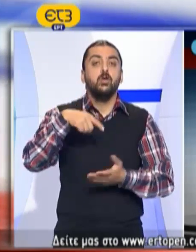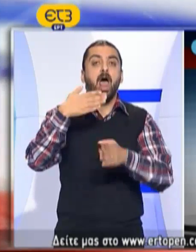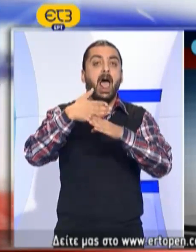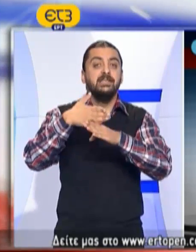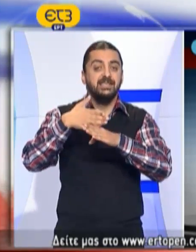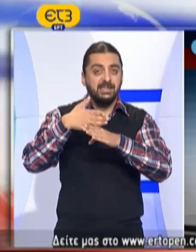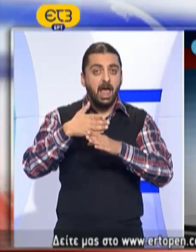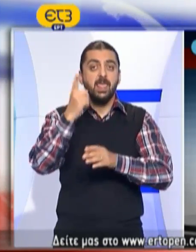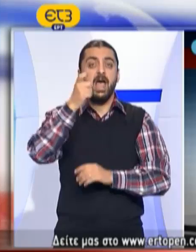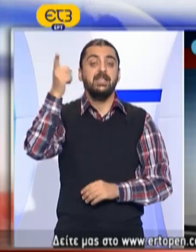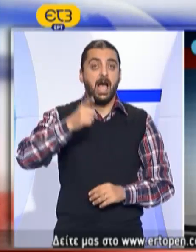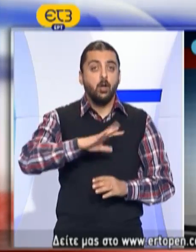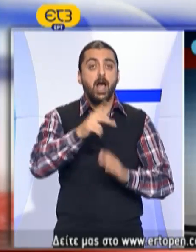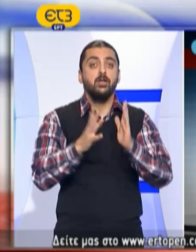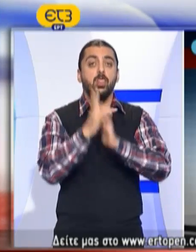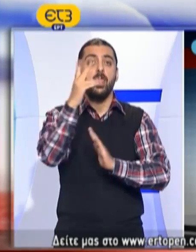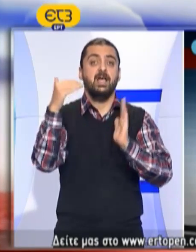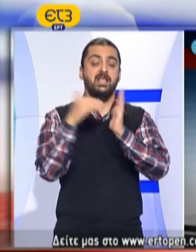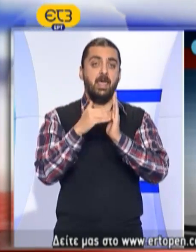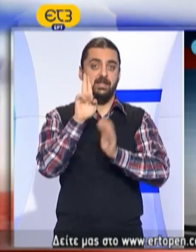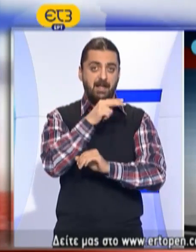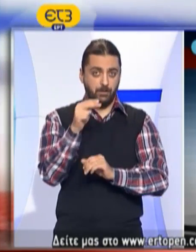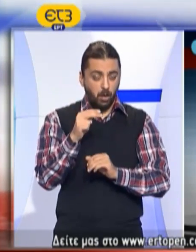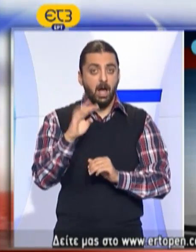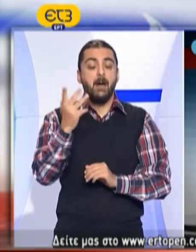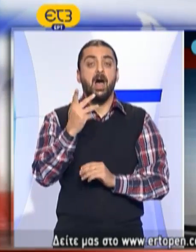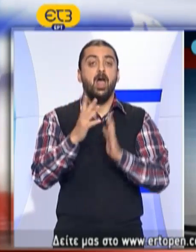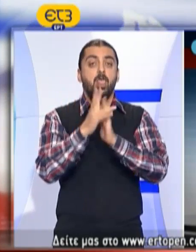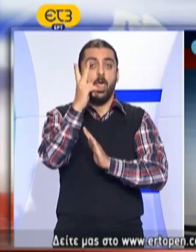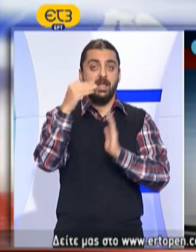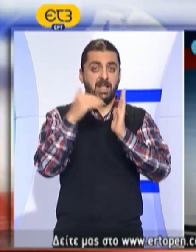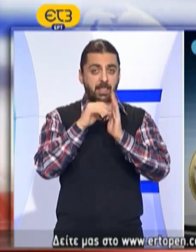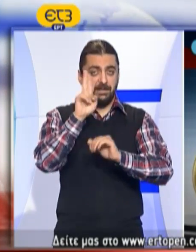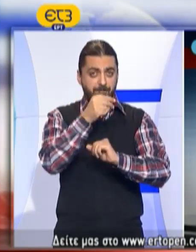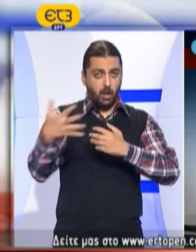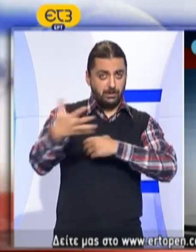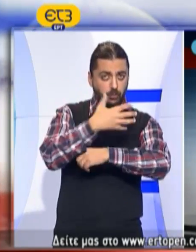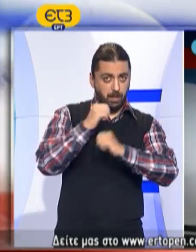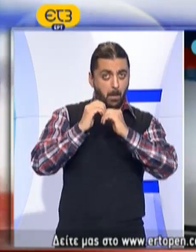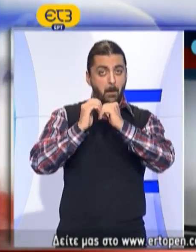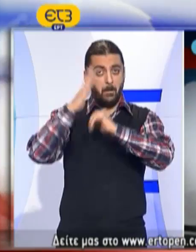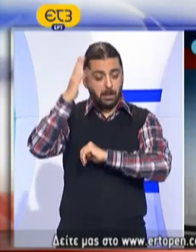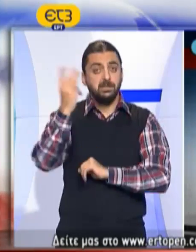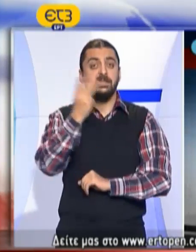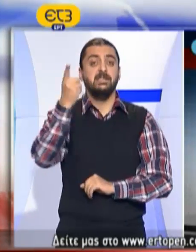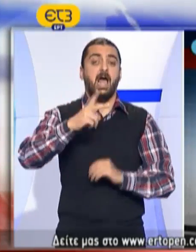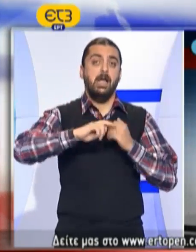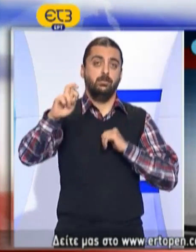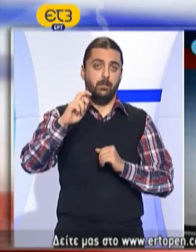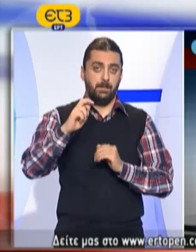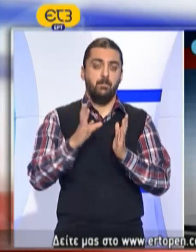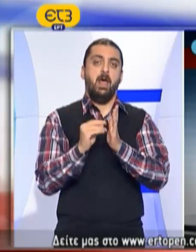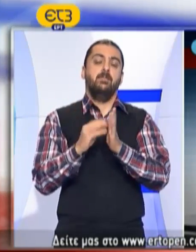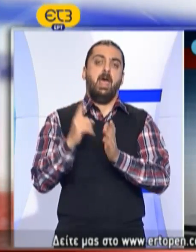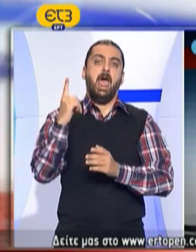πρώτα 12.000 ευρώ και με 33% για εισόδημα πάνω από αυτό το όριο. Για παράδειγμα, ένας φορολογούμενος που έχει ετήσιο